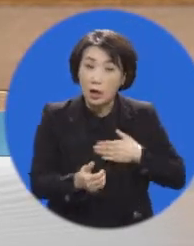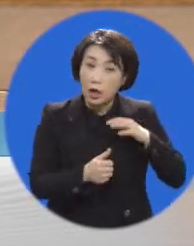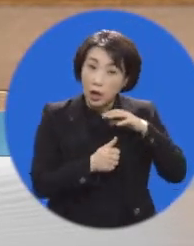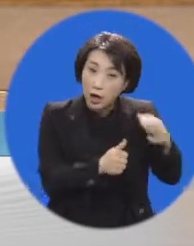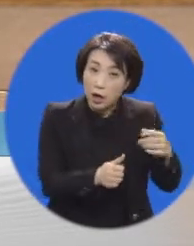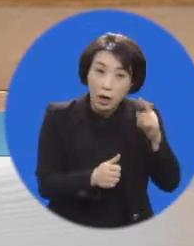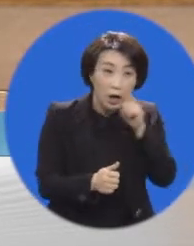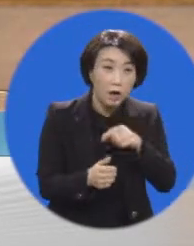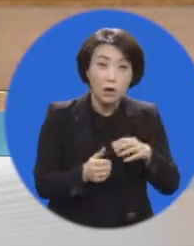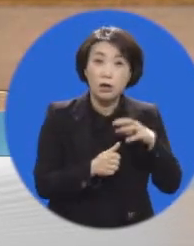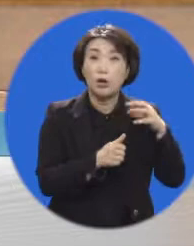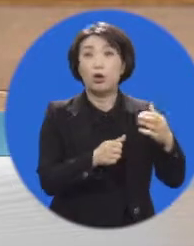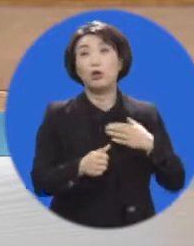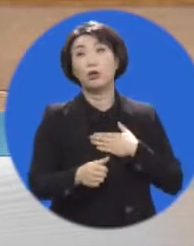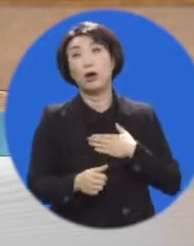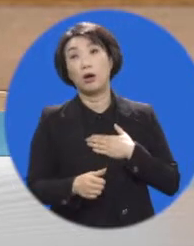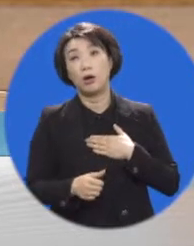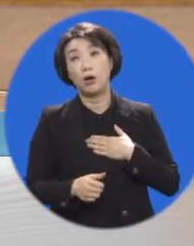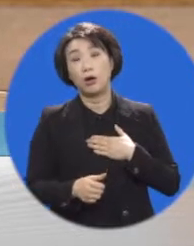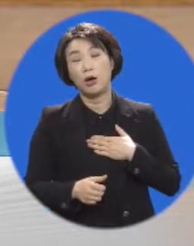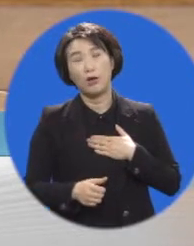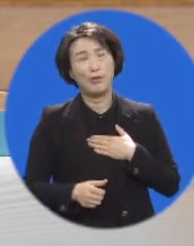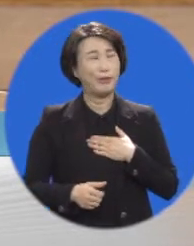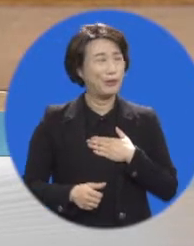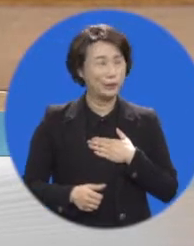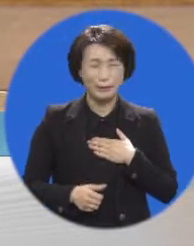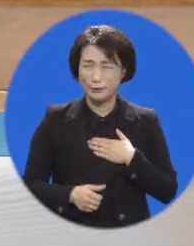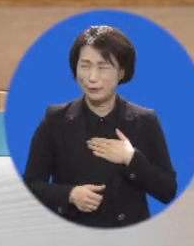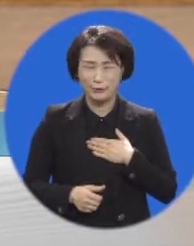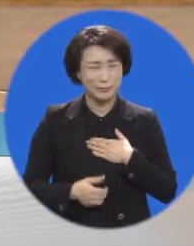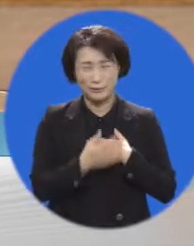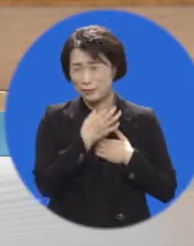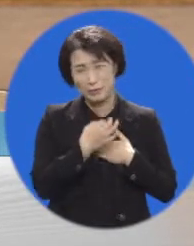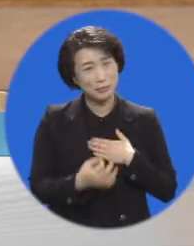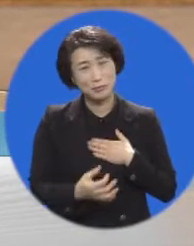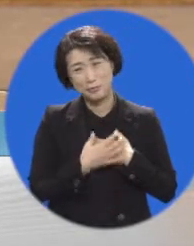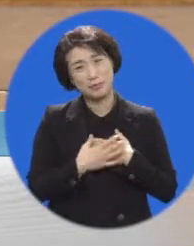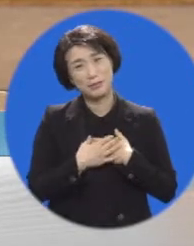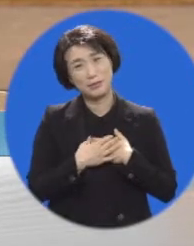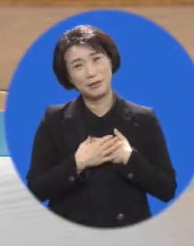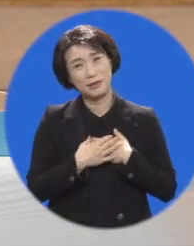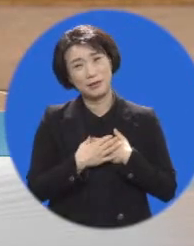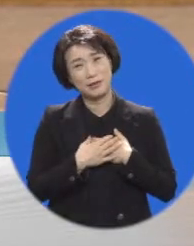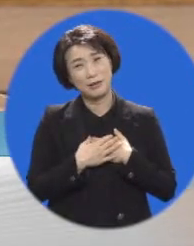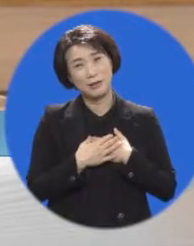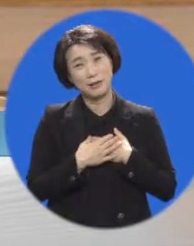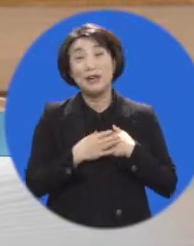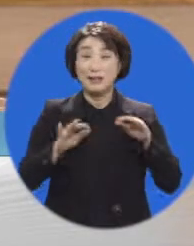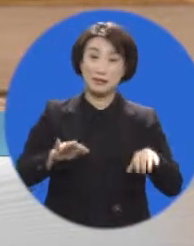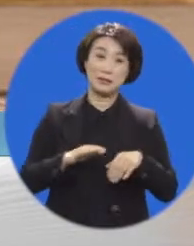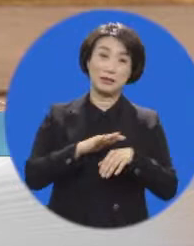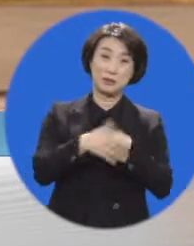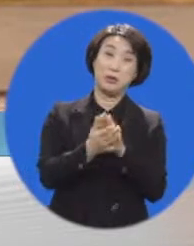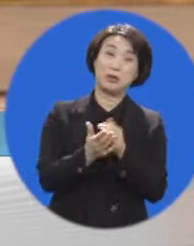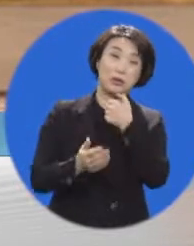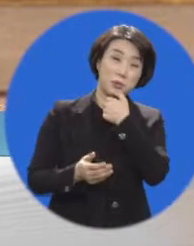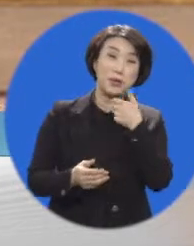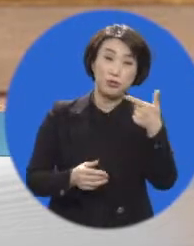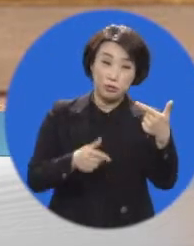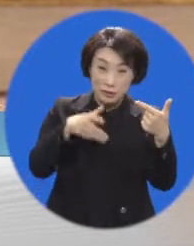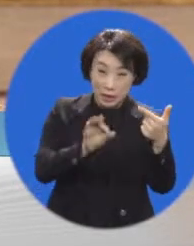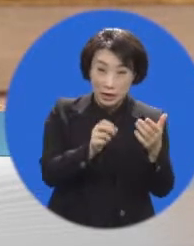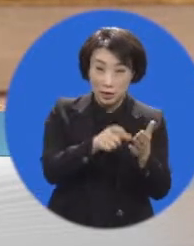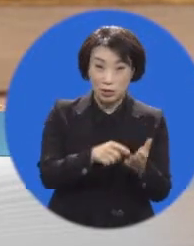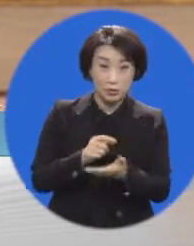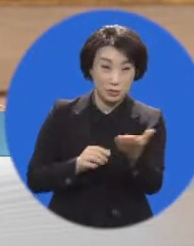불의의 병기로 사용된다는 것은 참 불행한 일입니다. 그래서 로마서 6장에 뭐라고